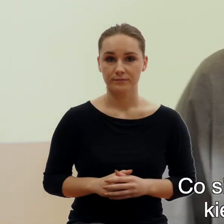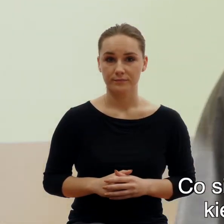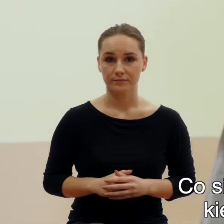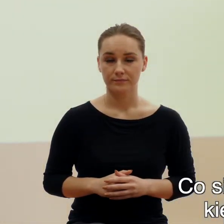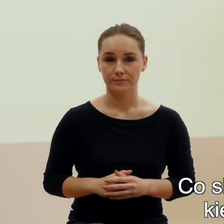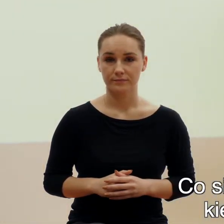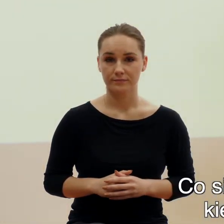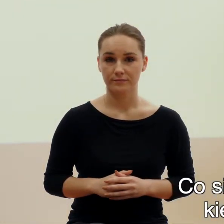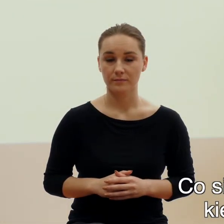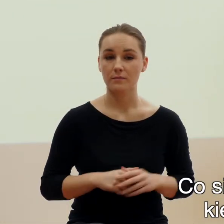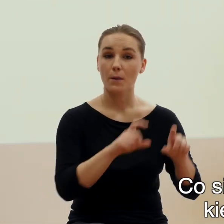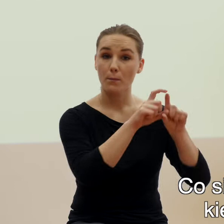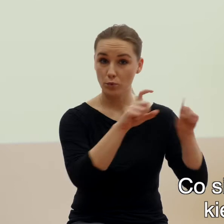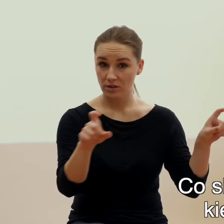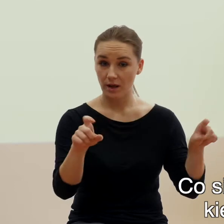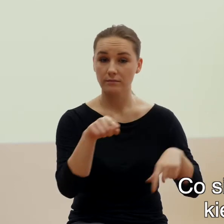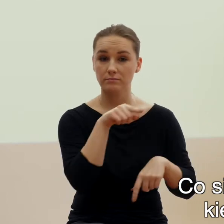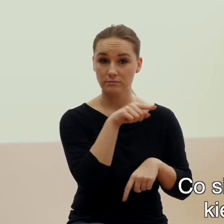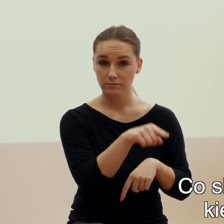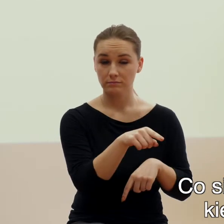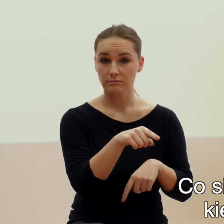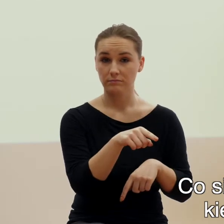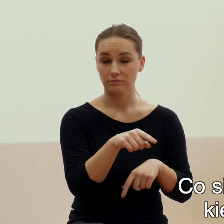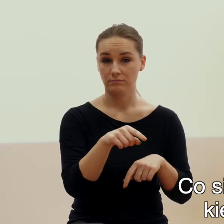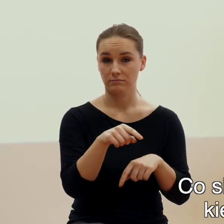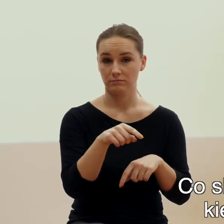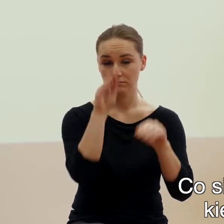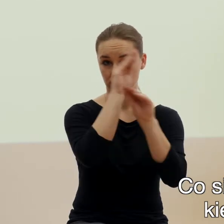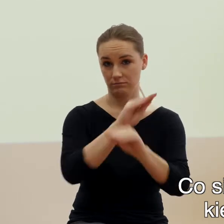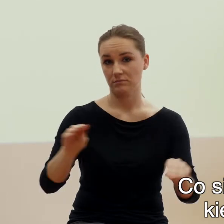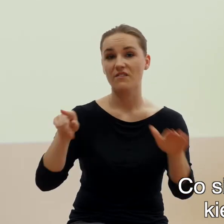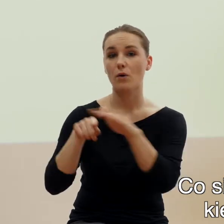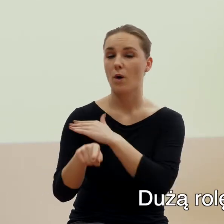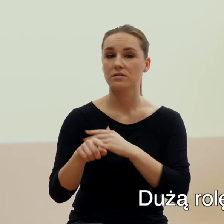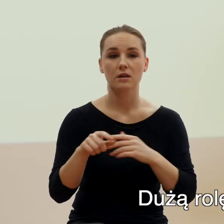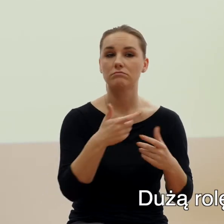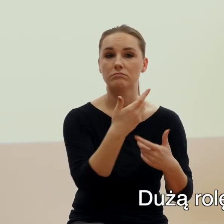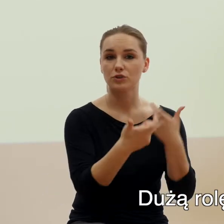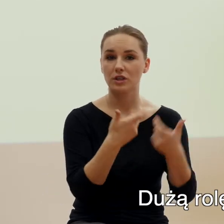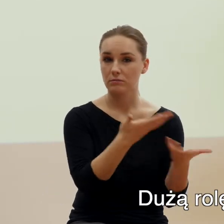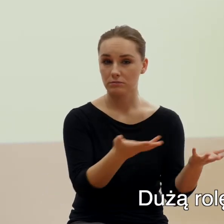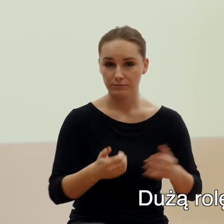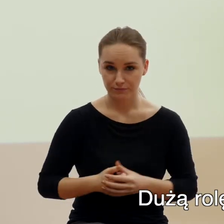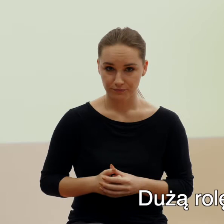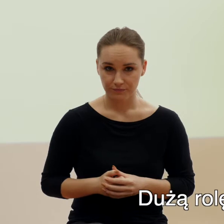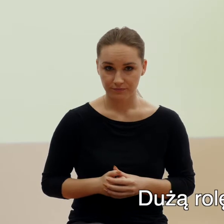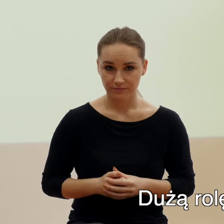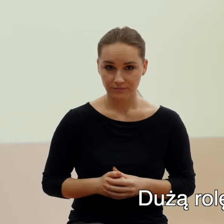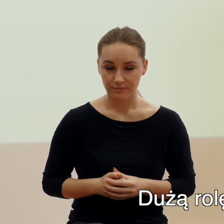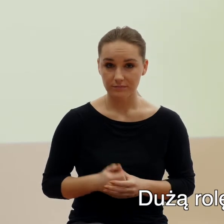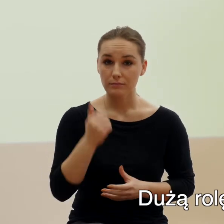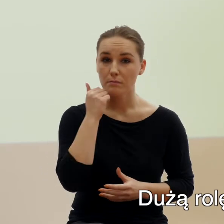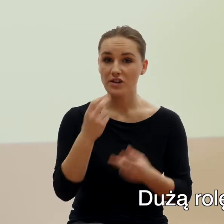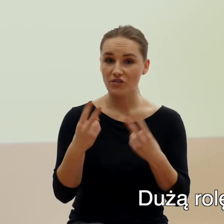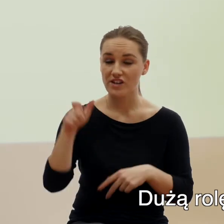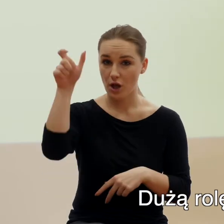Co się dzieje w budynku w momencie, kiedy jest ogłaszana ewakuacja? No, dużą rolę odgrywa osoba,